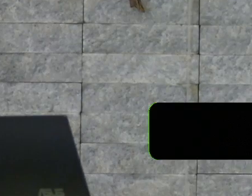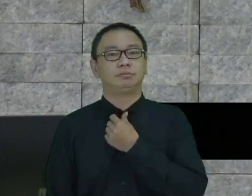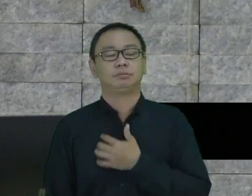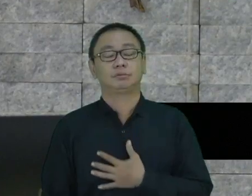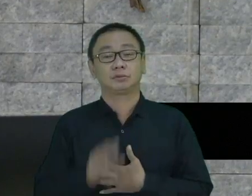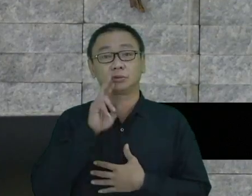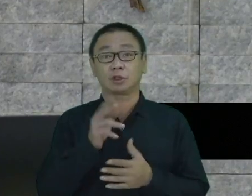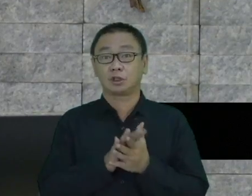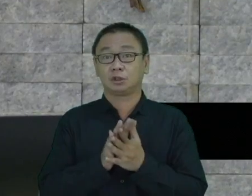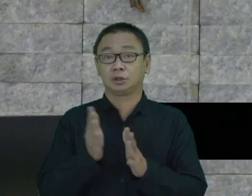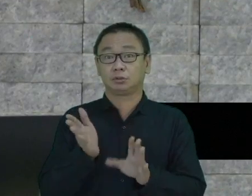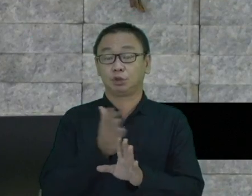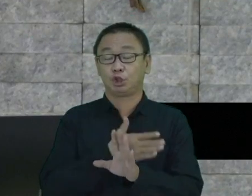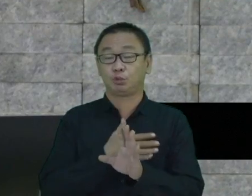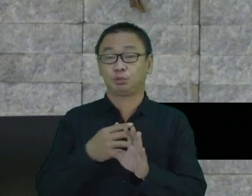Saudara, sebelum kita